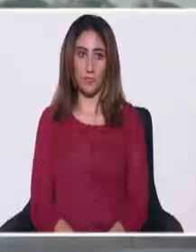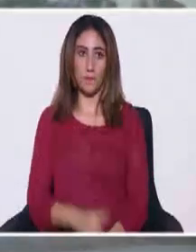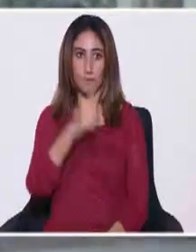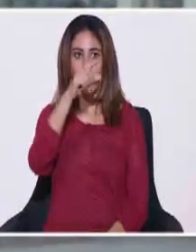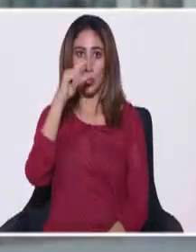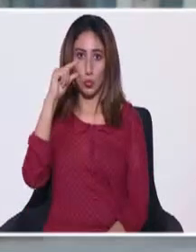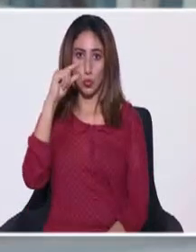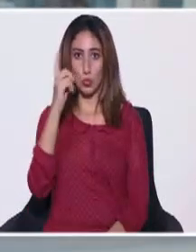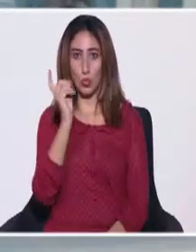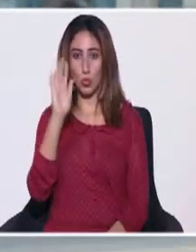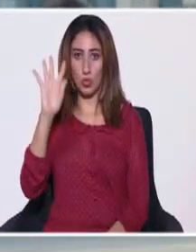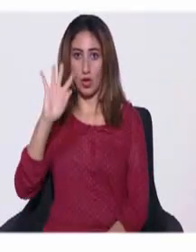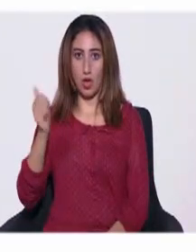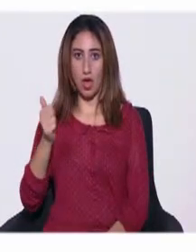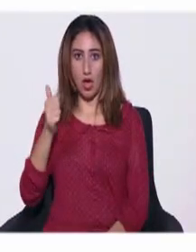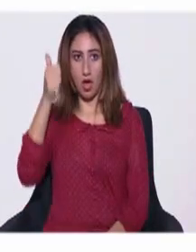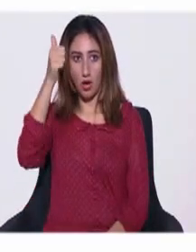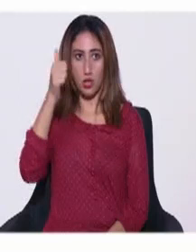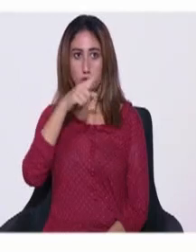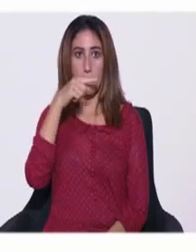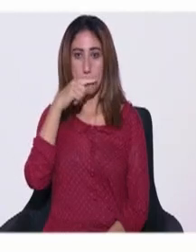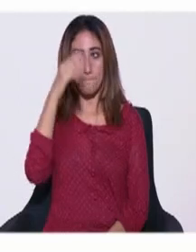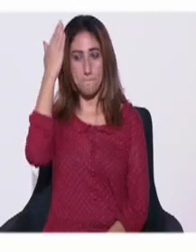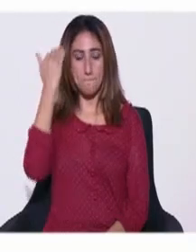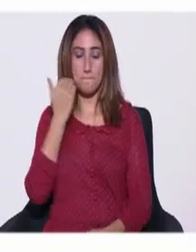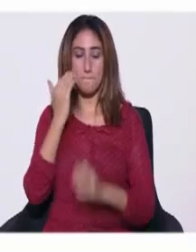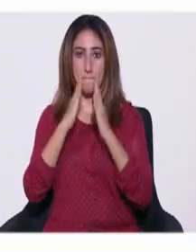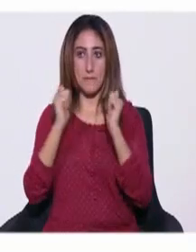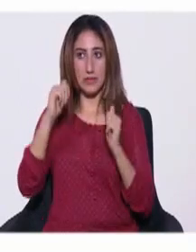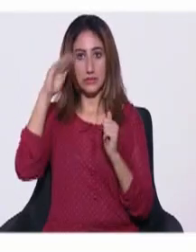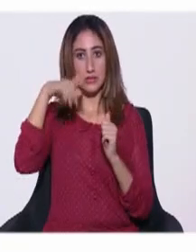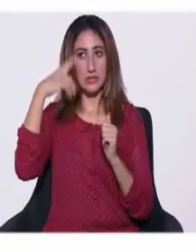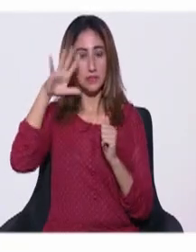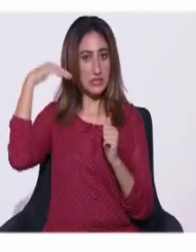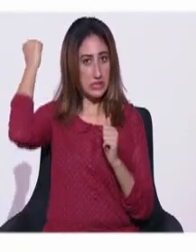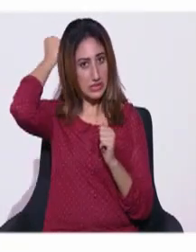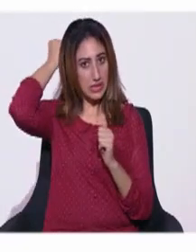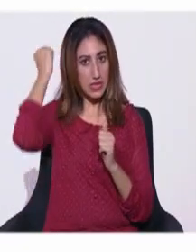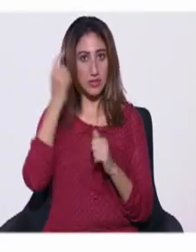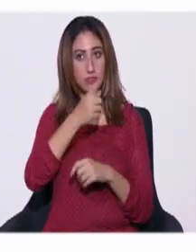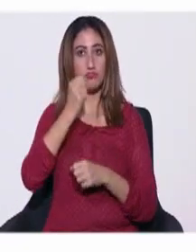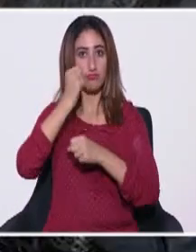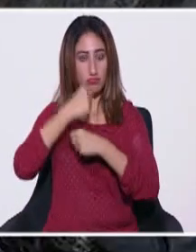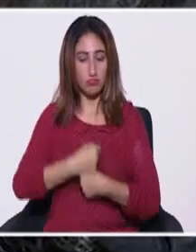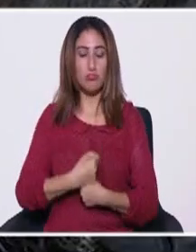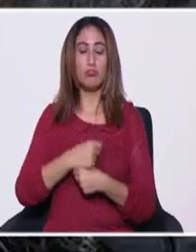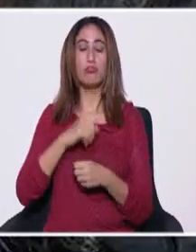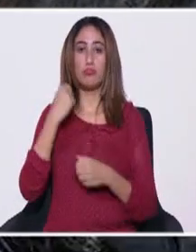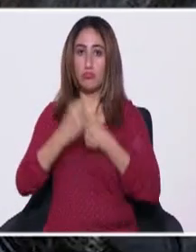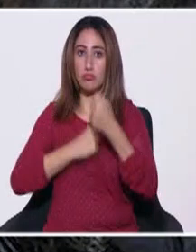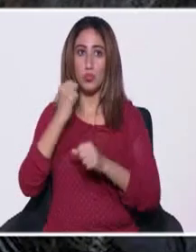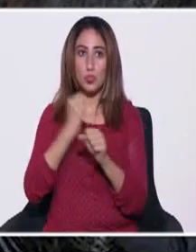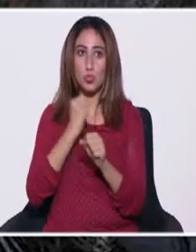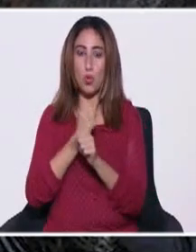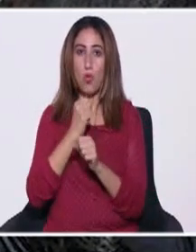الدكتورة رشا أرنست امرأة مصرية صعيدية الدم، إرادتها الفولاذية كانت دافعاً